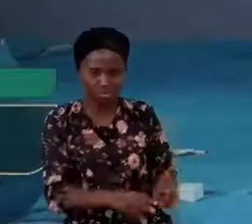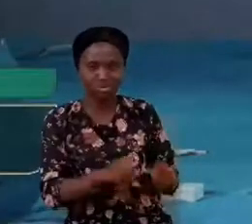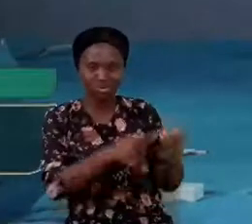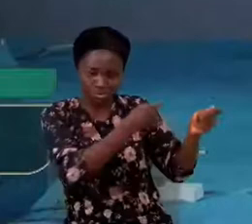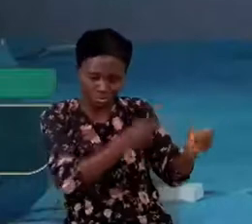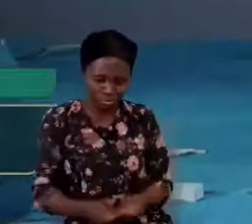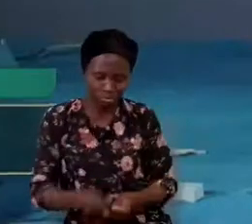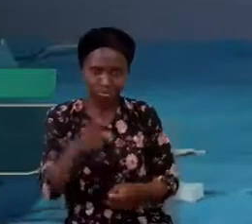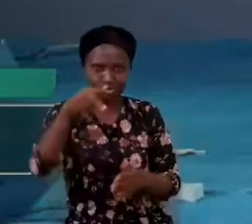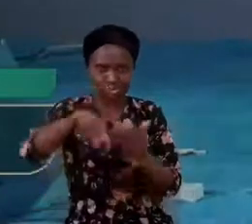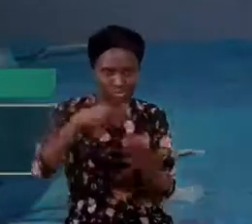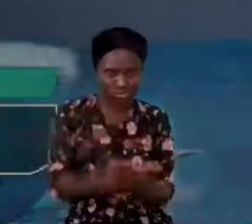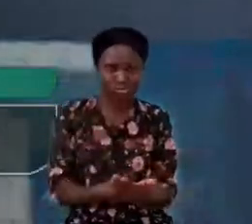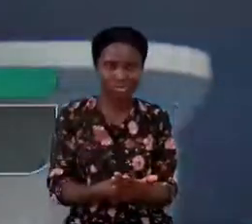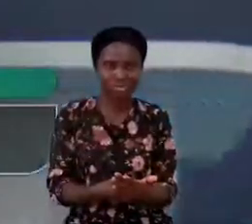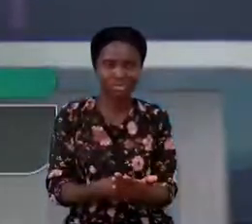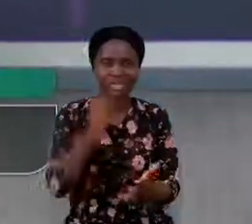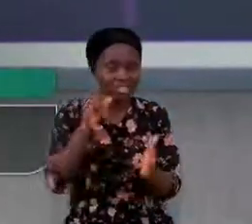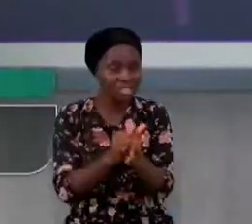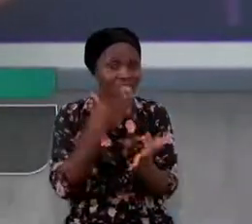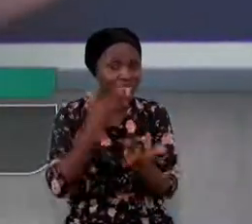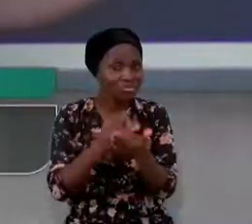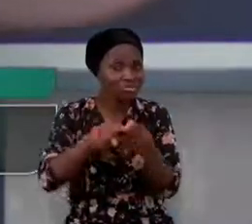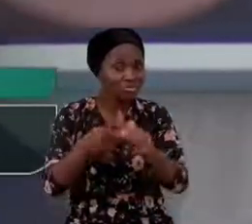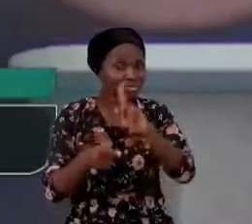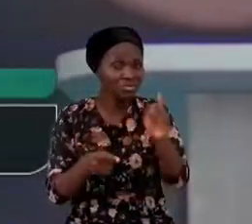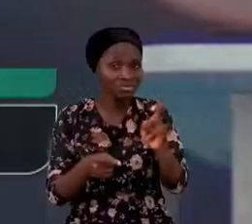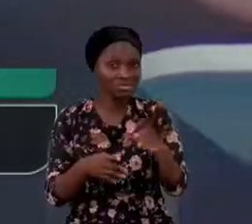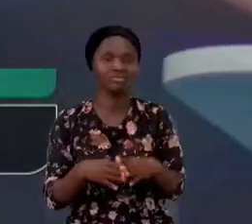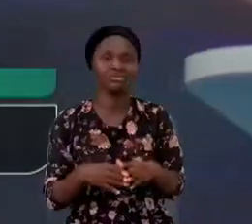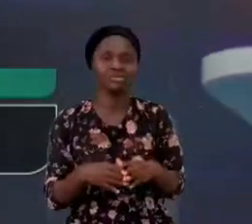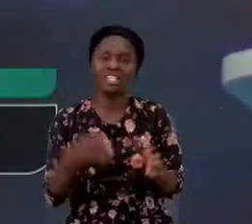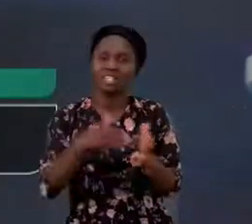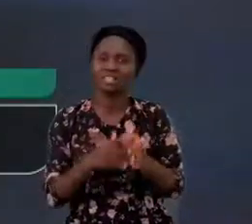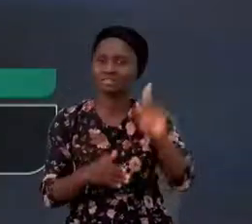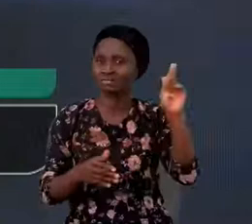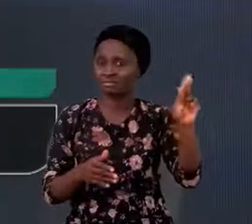Est-ce qu'il est bon ou bien enfantin?